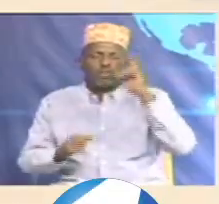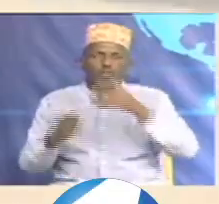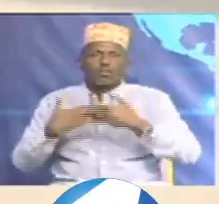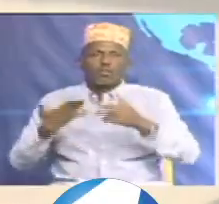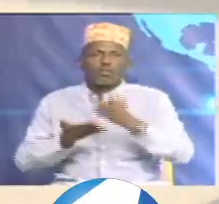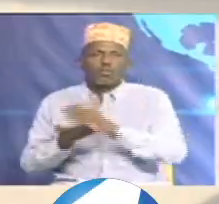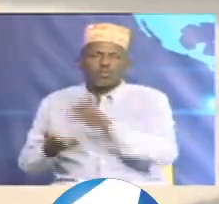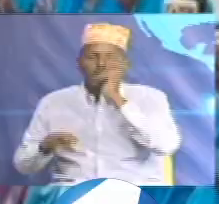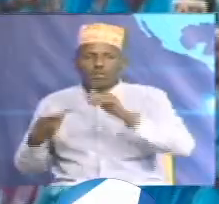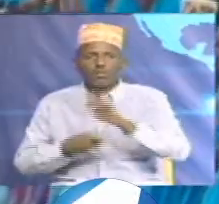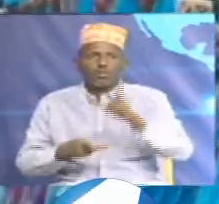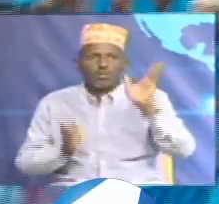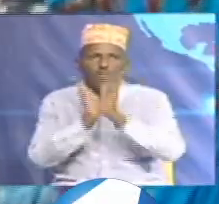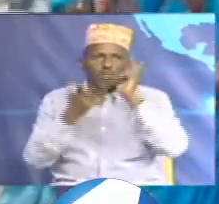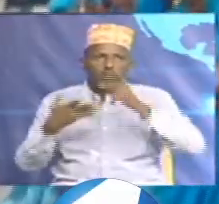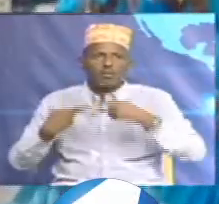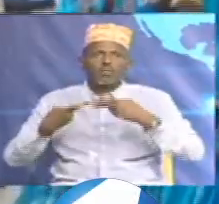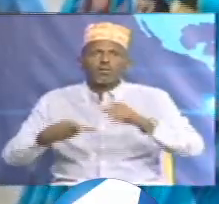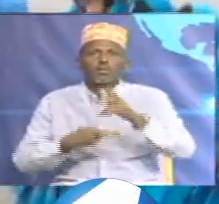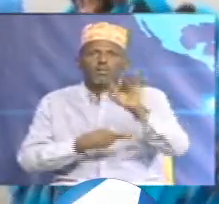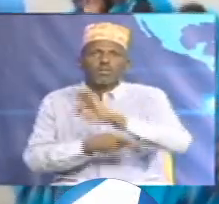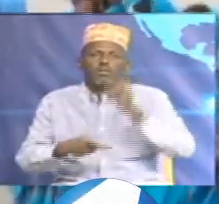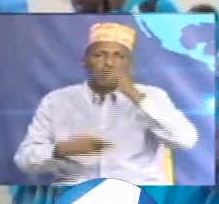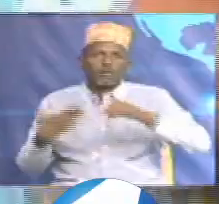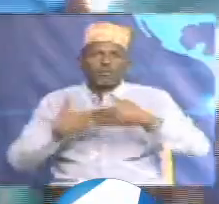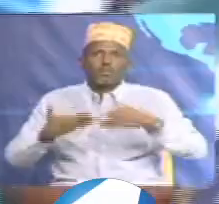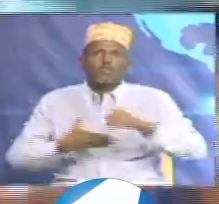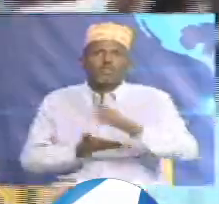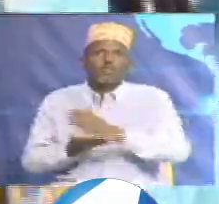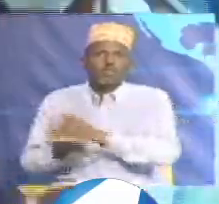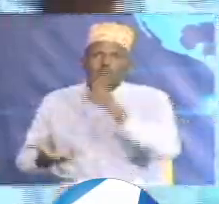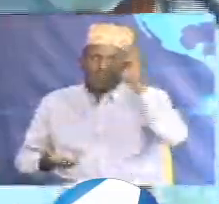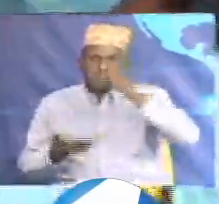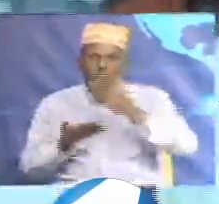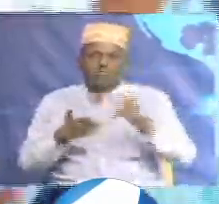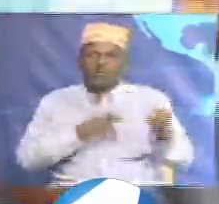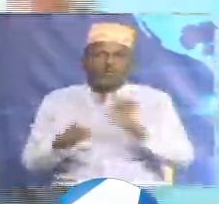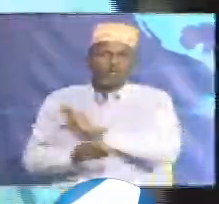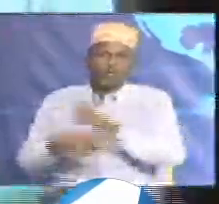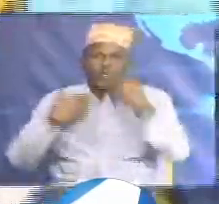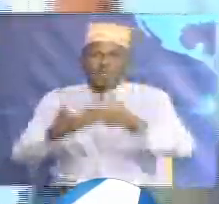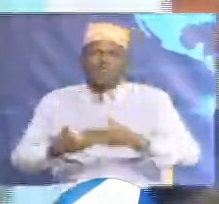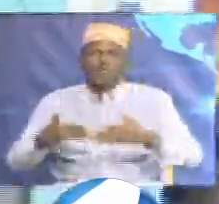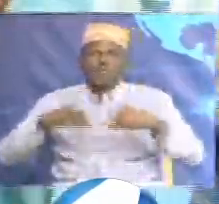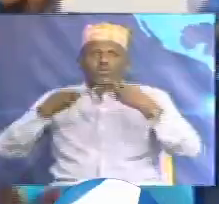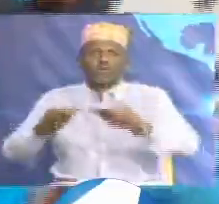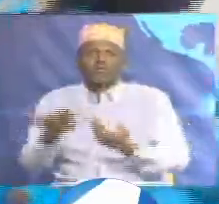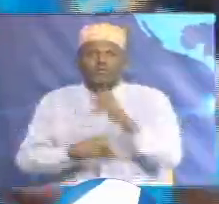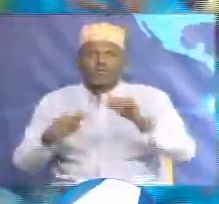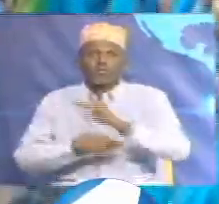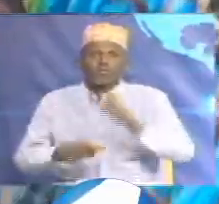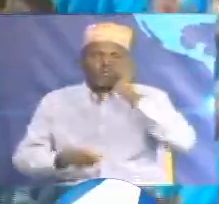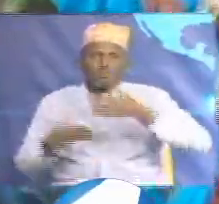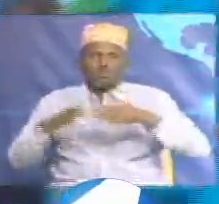mars 2006, où l'UPR remportera des sièges dans les régions d'Obok et de Tadjoura. Le parti regagne le